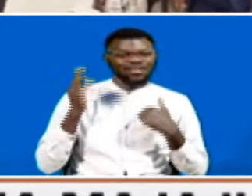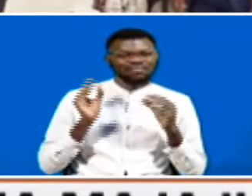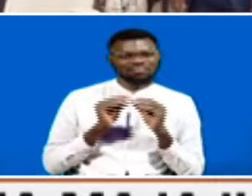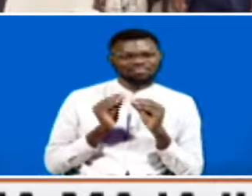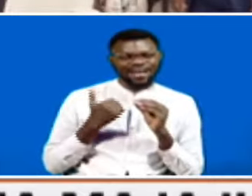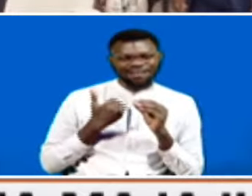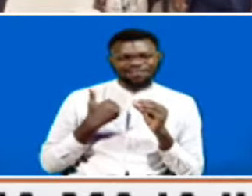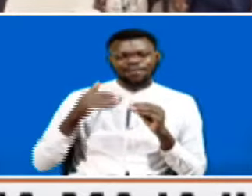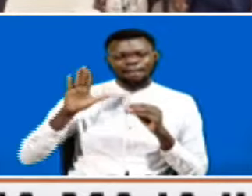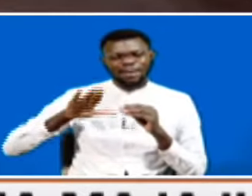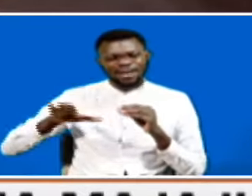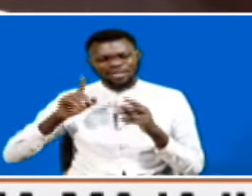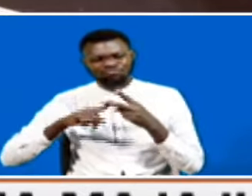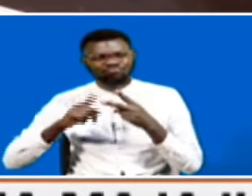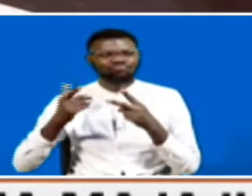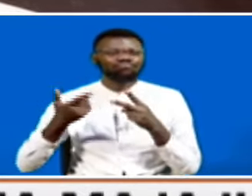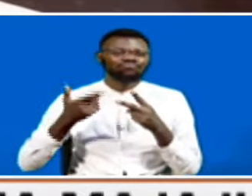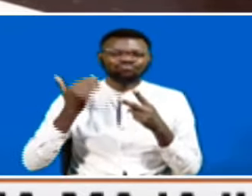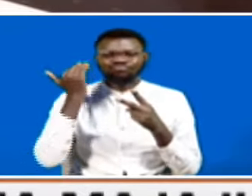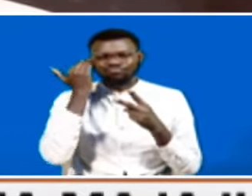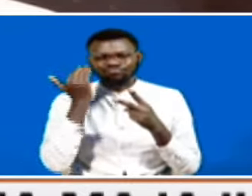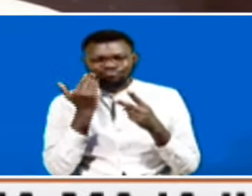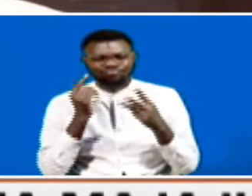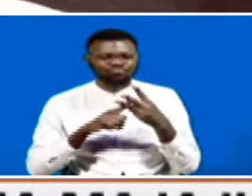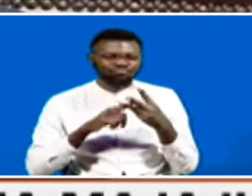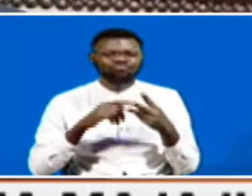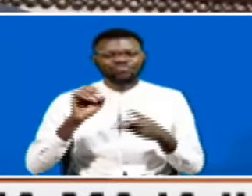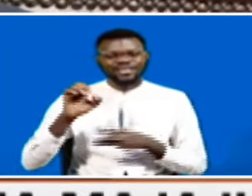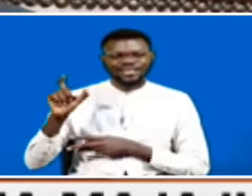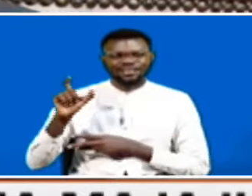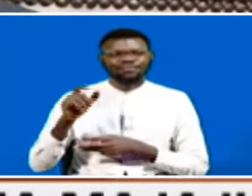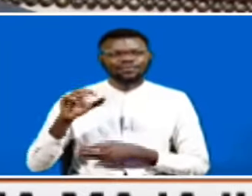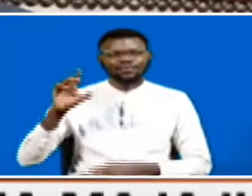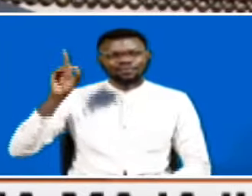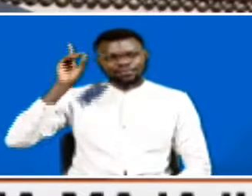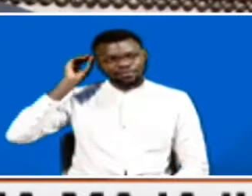serikali kusuluhisha hili. Daniel Kariuki, KTN News.